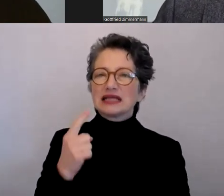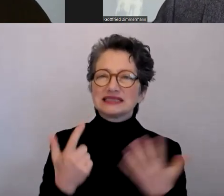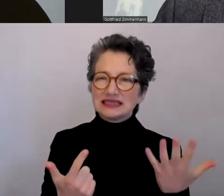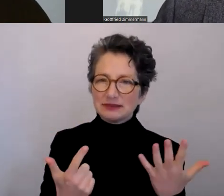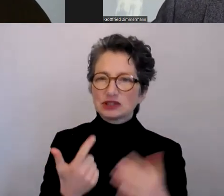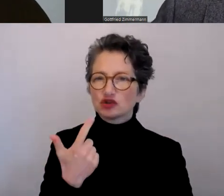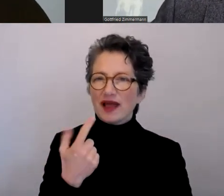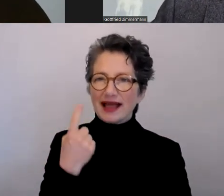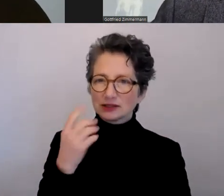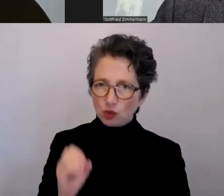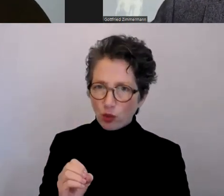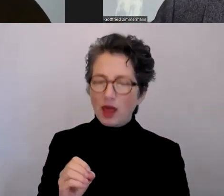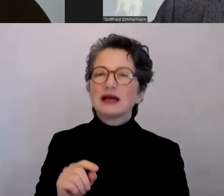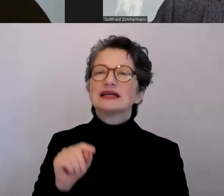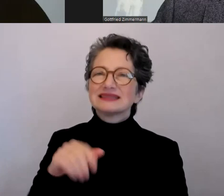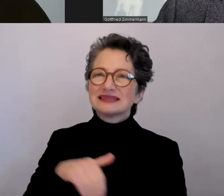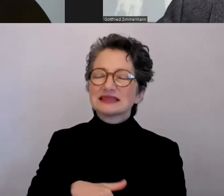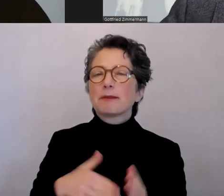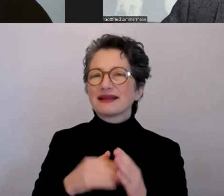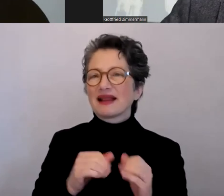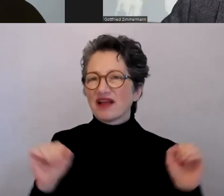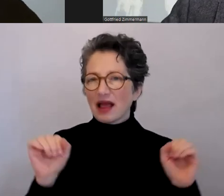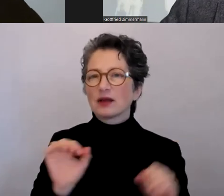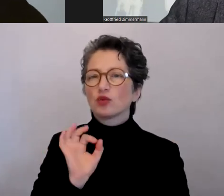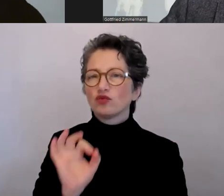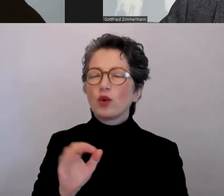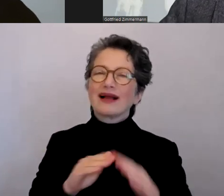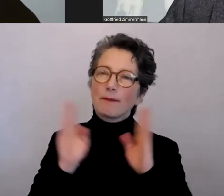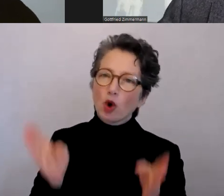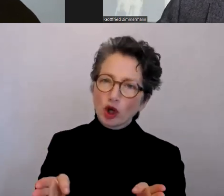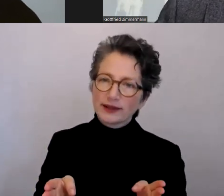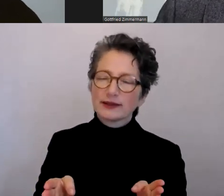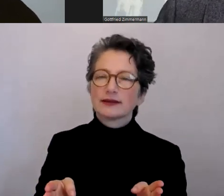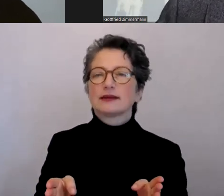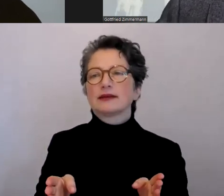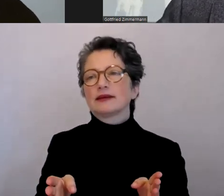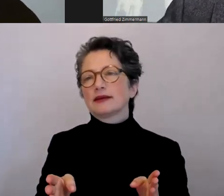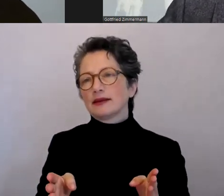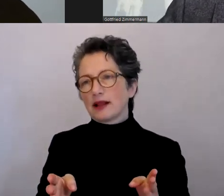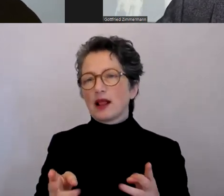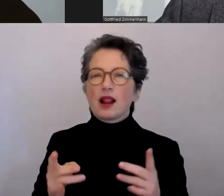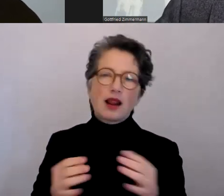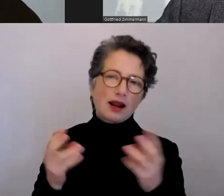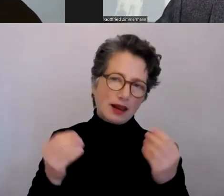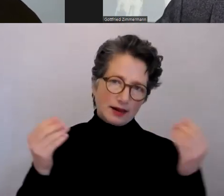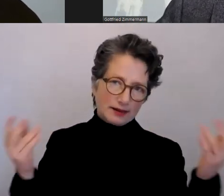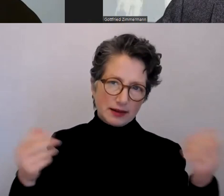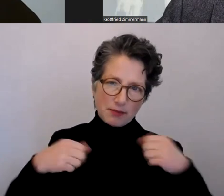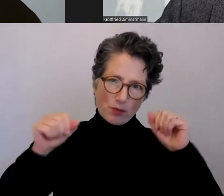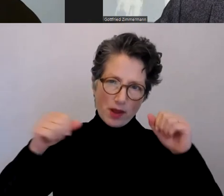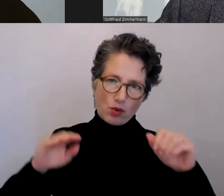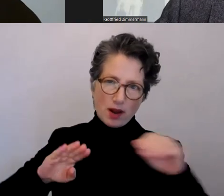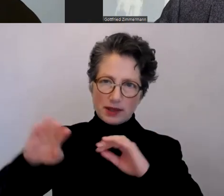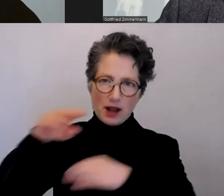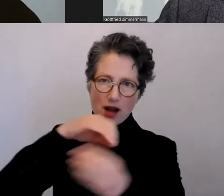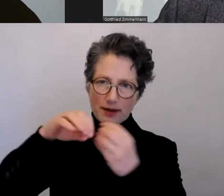17210, da geht es eben um diese Barrierefreiheit für Gebäude und was dazu gehört,